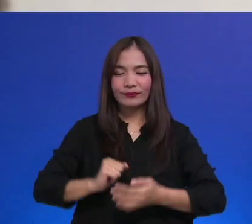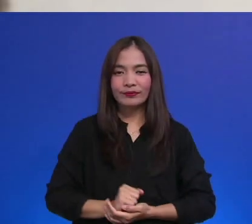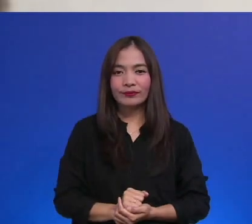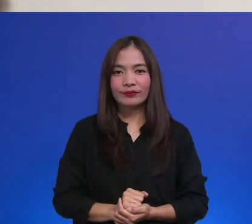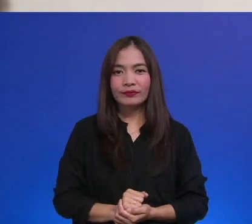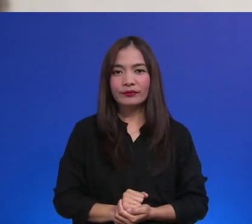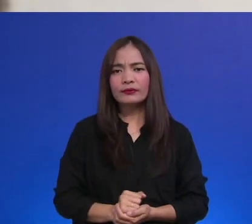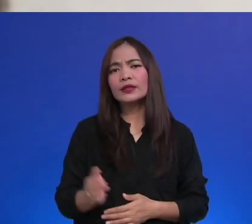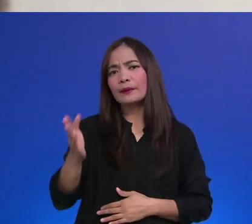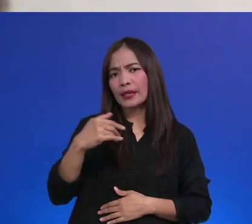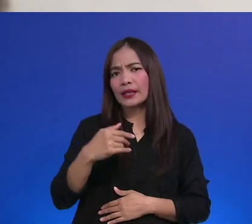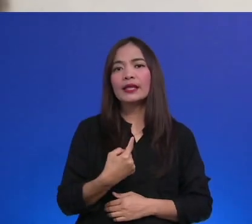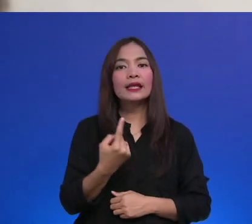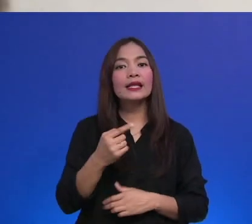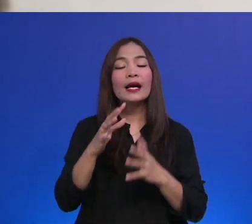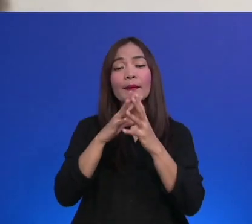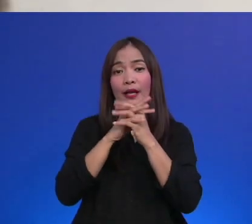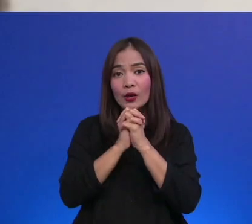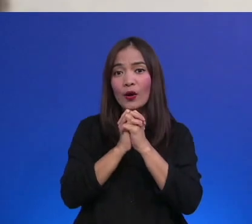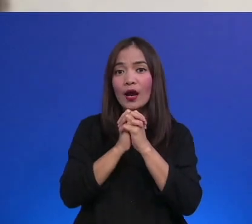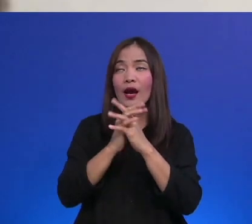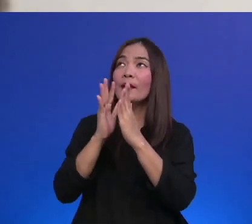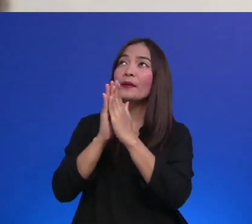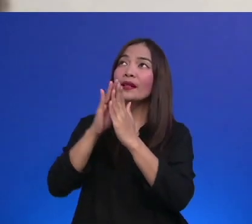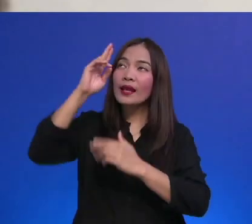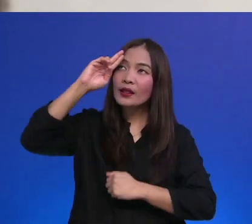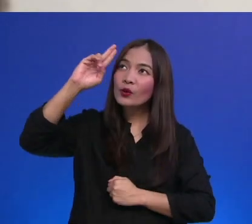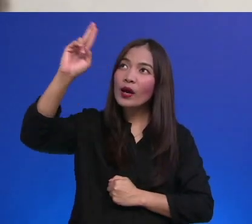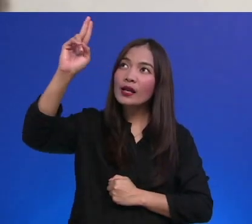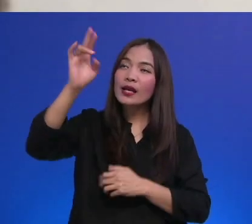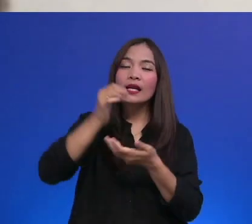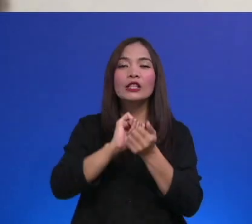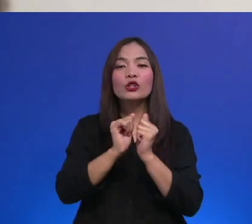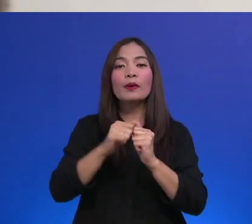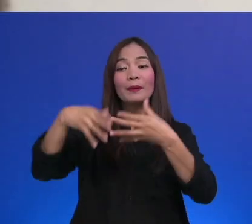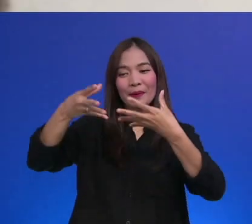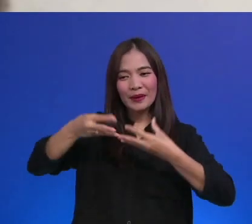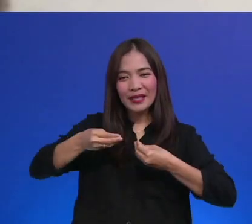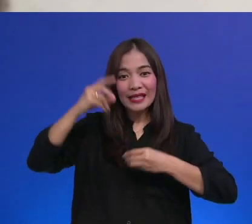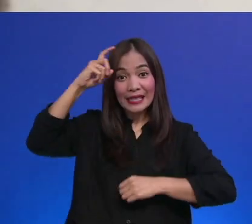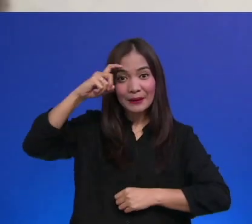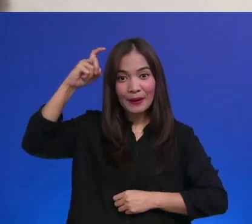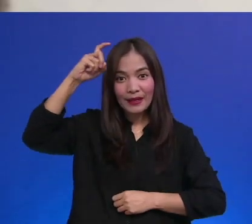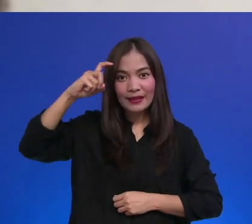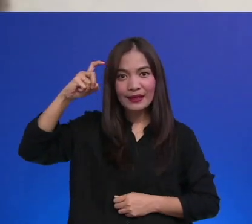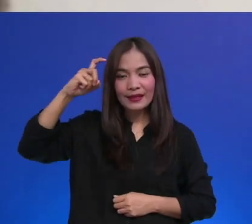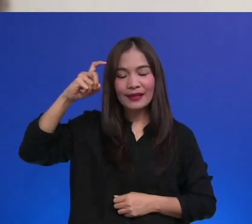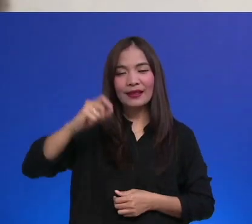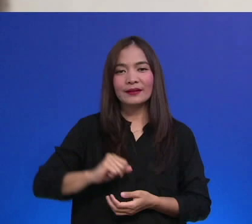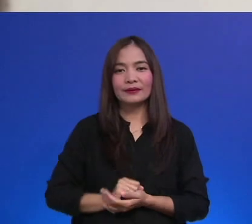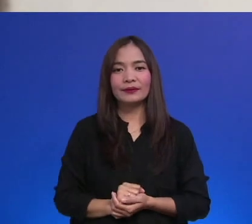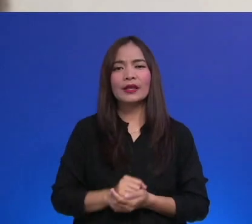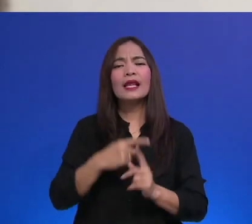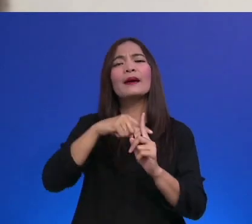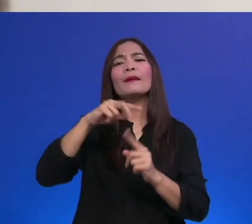Mari kita berdoa minta Tuhan memberi hikmat dan